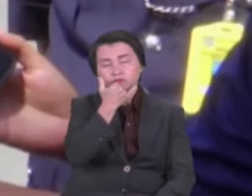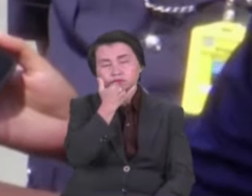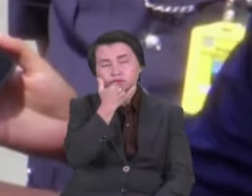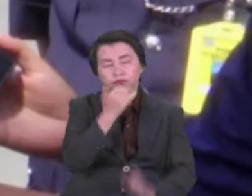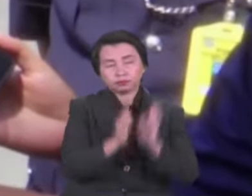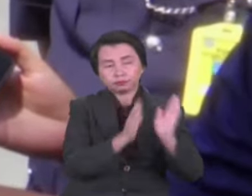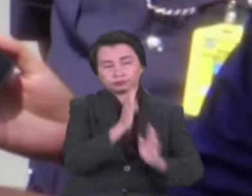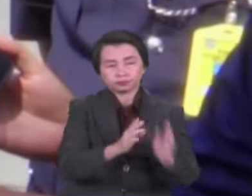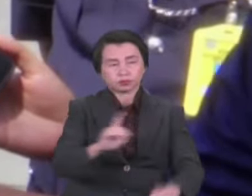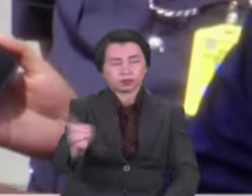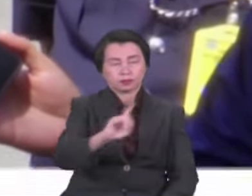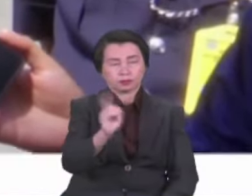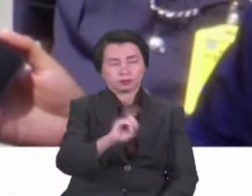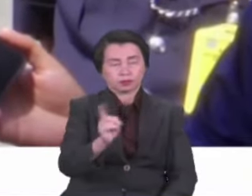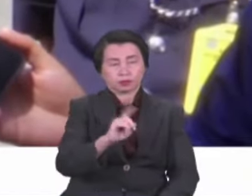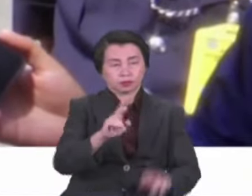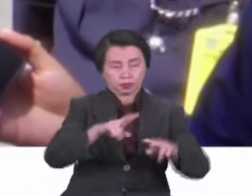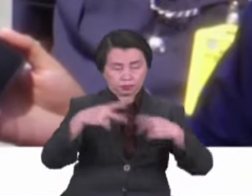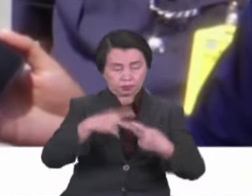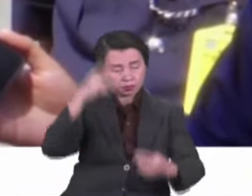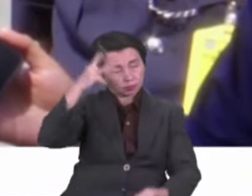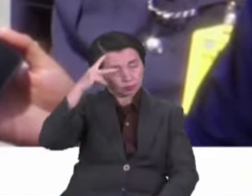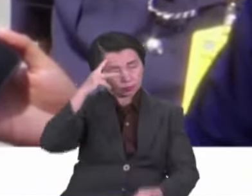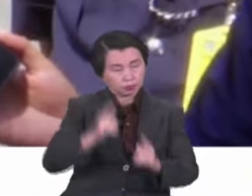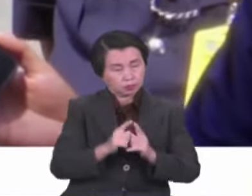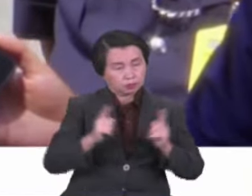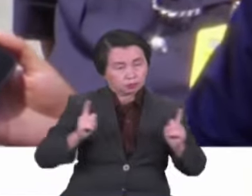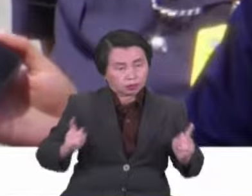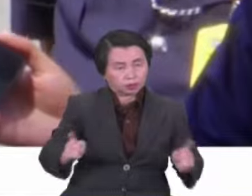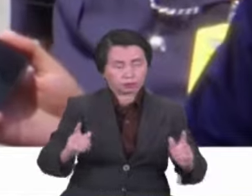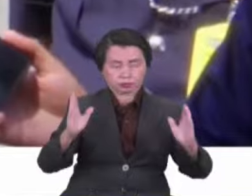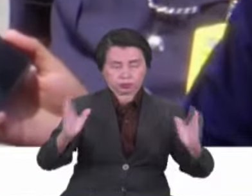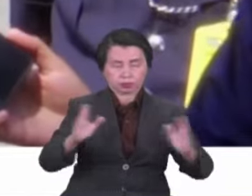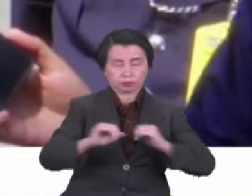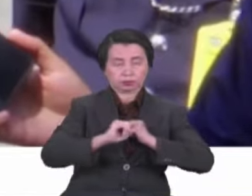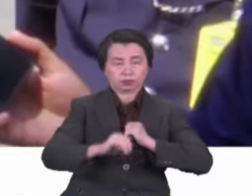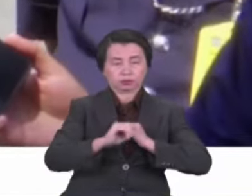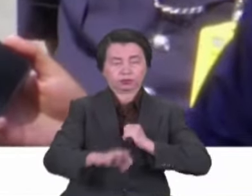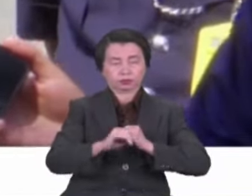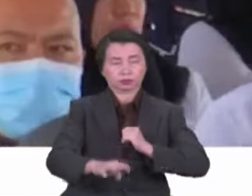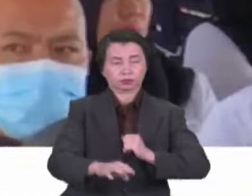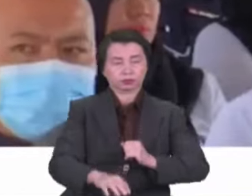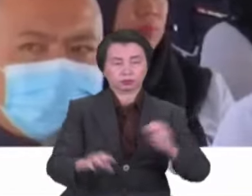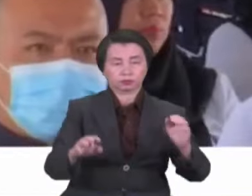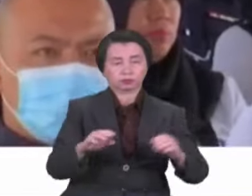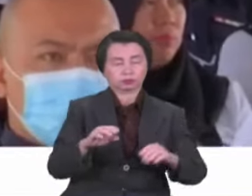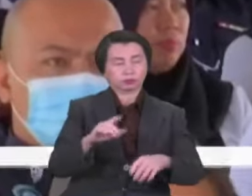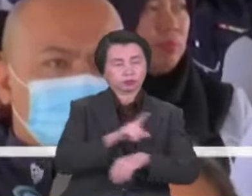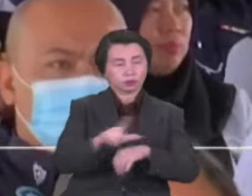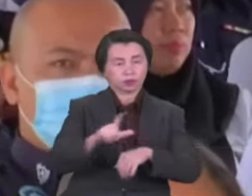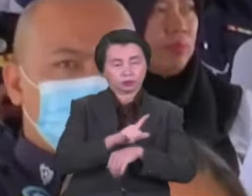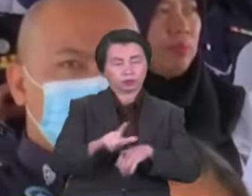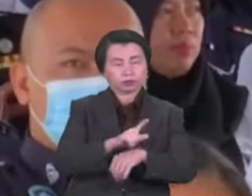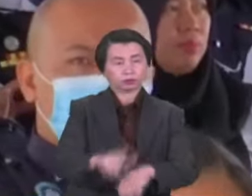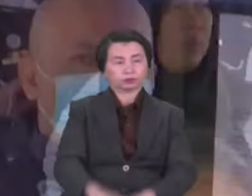laku mana-mana parti politik sepanjang tempoh berkempen ini berlangsung di Labuan.